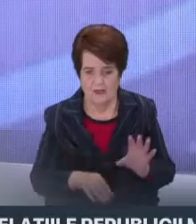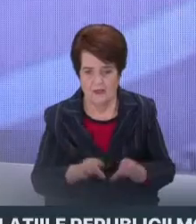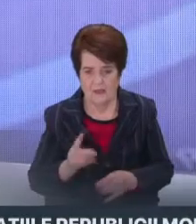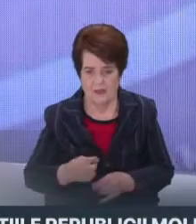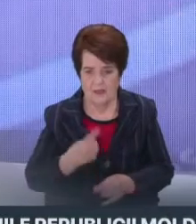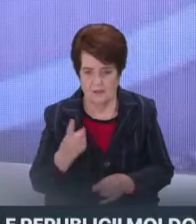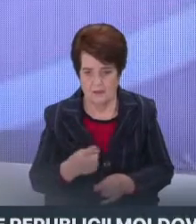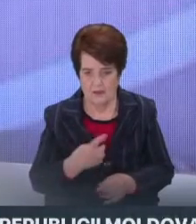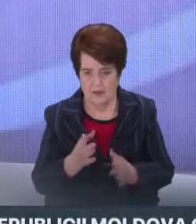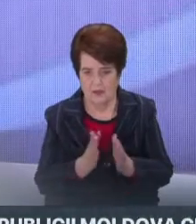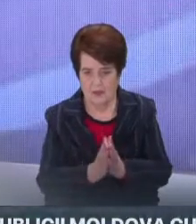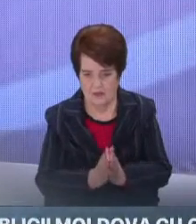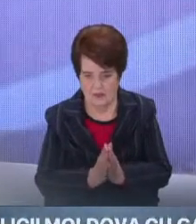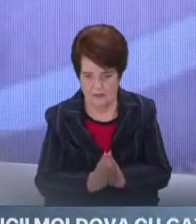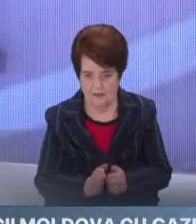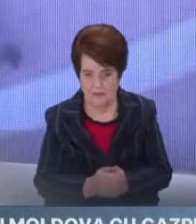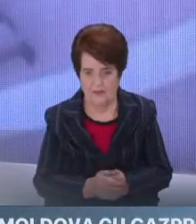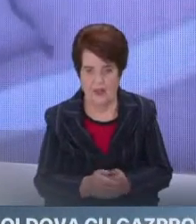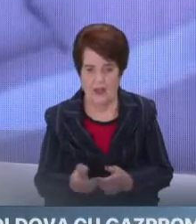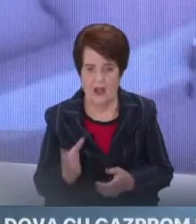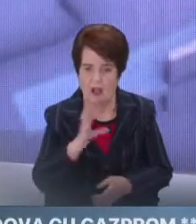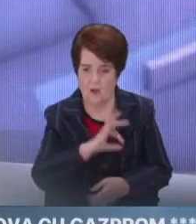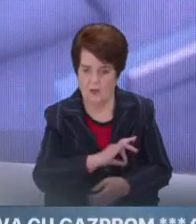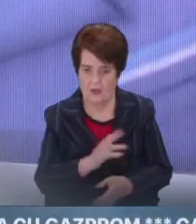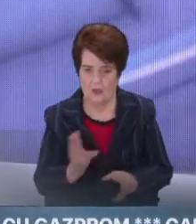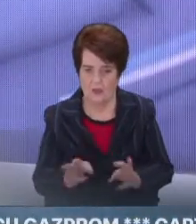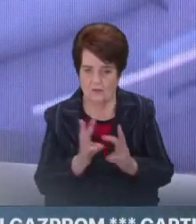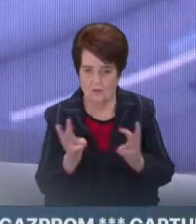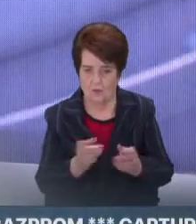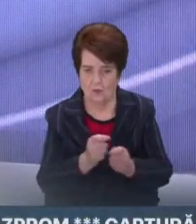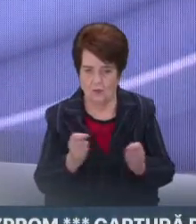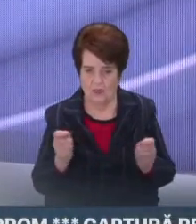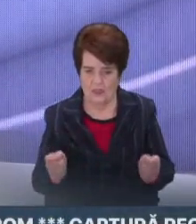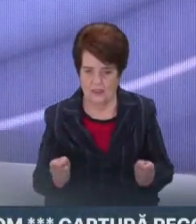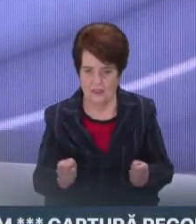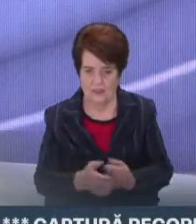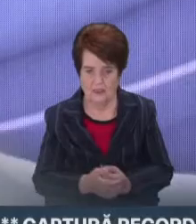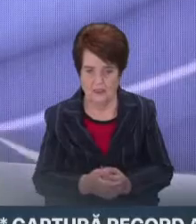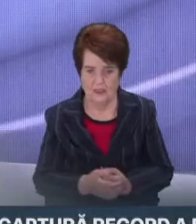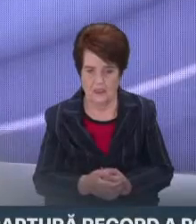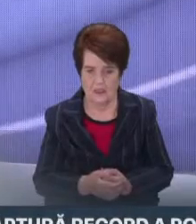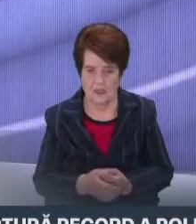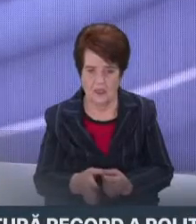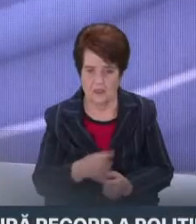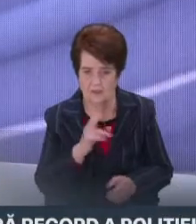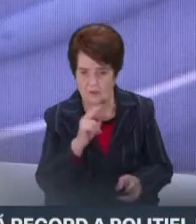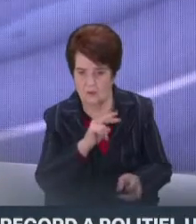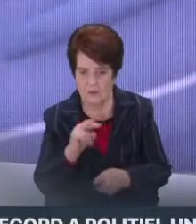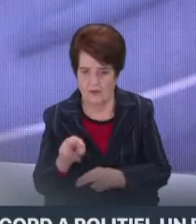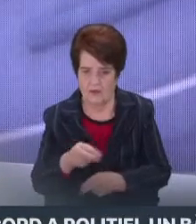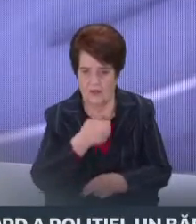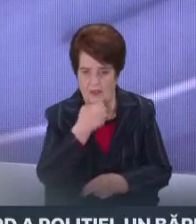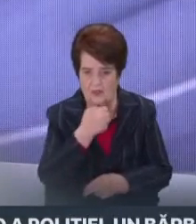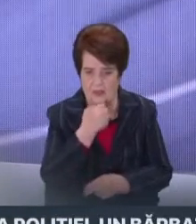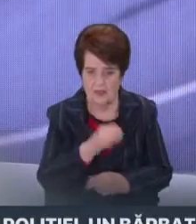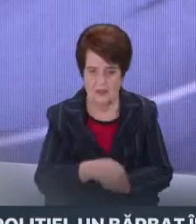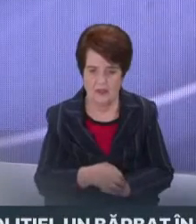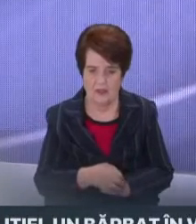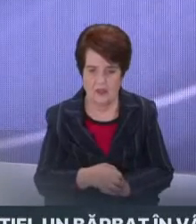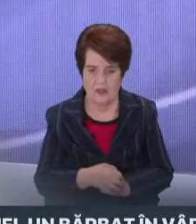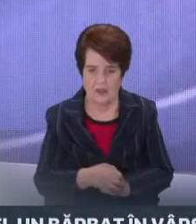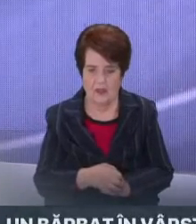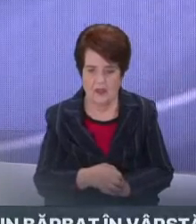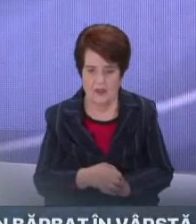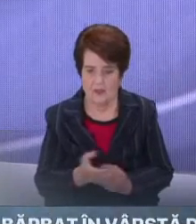inspectoratul recomandă ca utilizarea focului deschis să fie supravegheată de către persoane, să nu le